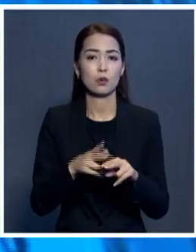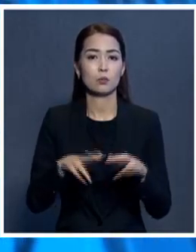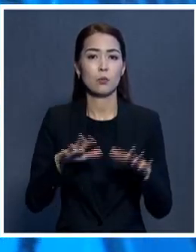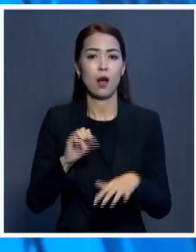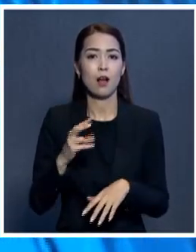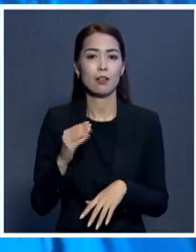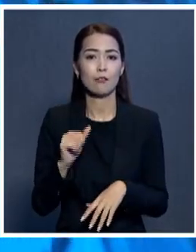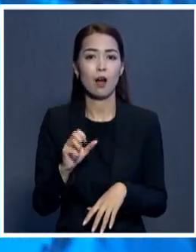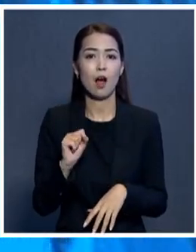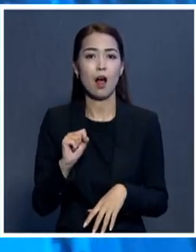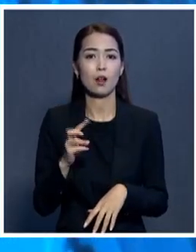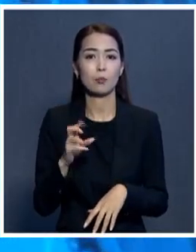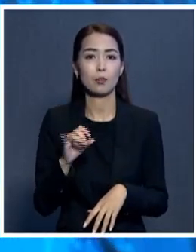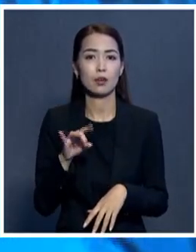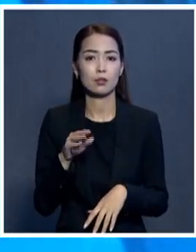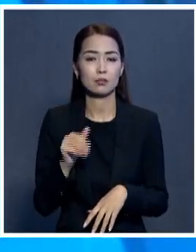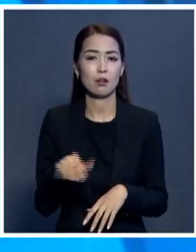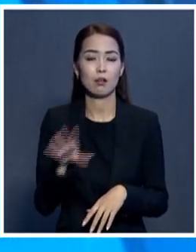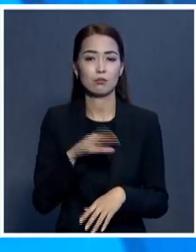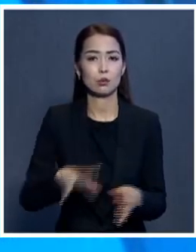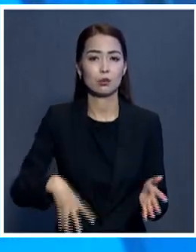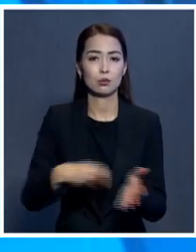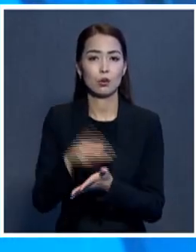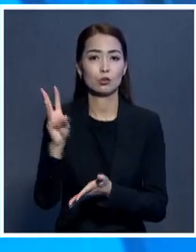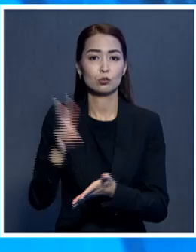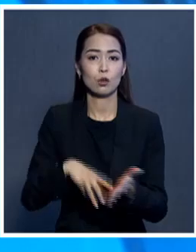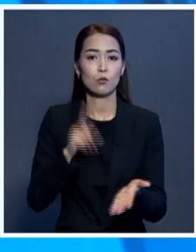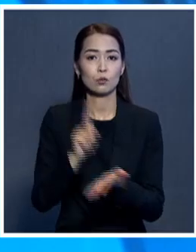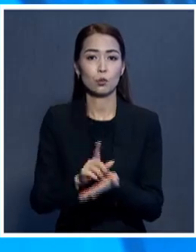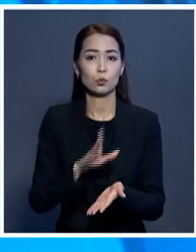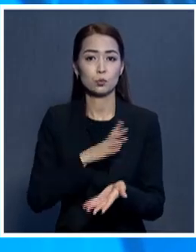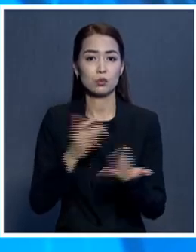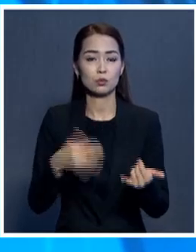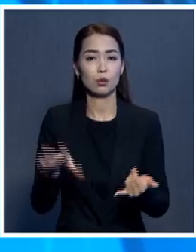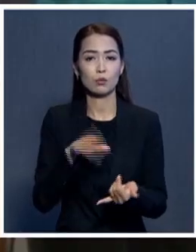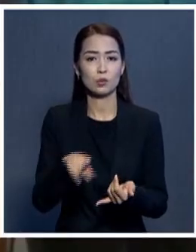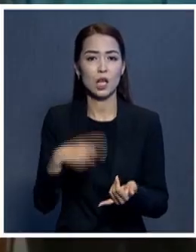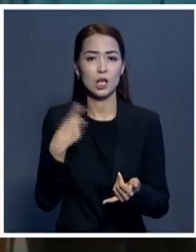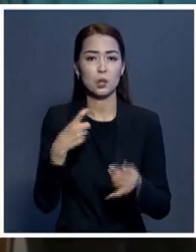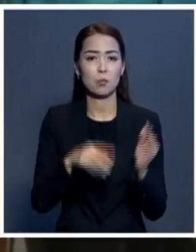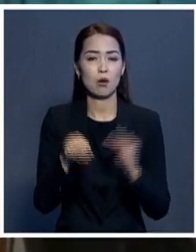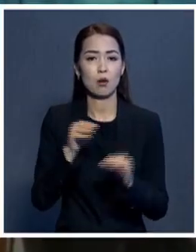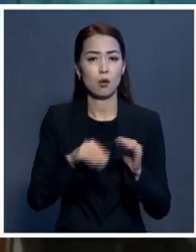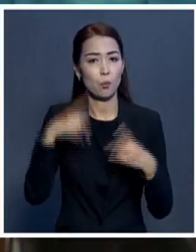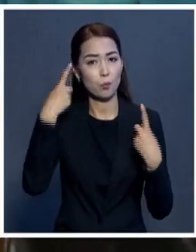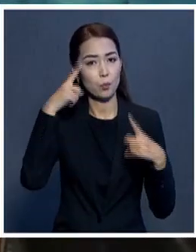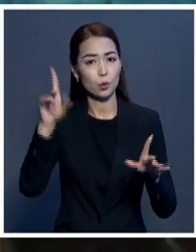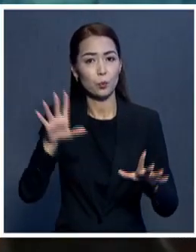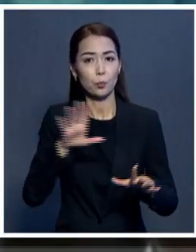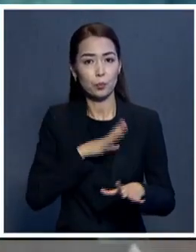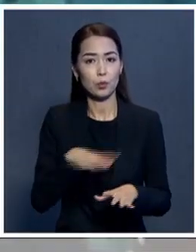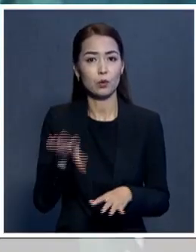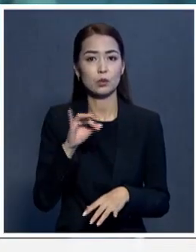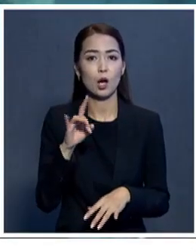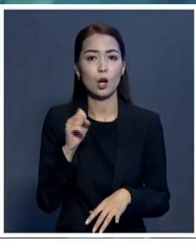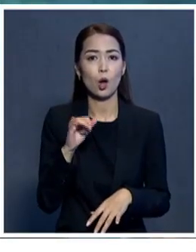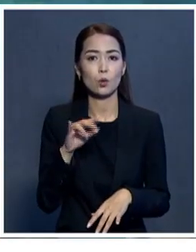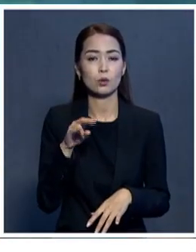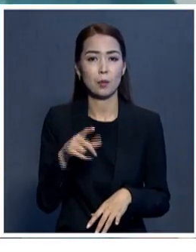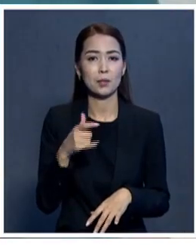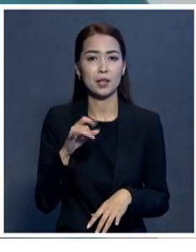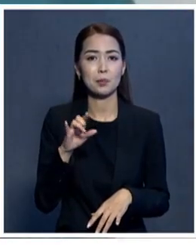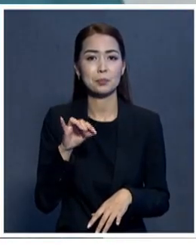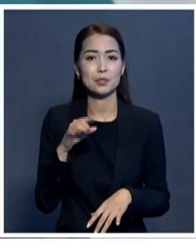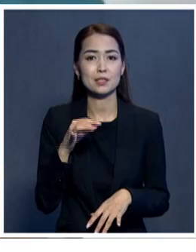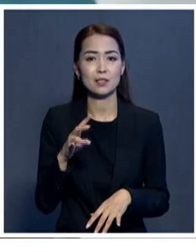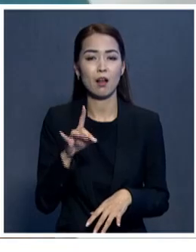және Альберта Пиоттарға төлеуге міндеттелді. Өйткені олар осы химиялық кәсіпорын шығарған Раундап гербицидін қолданғаннан кейін